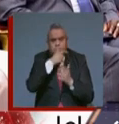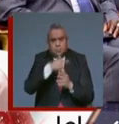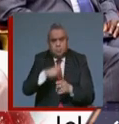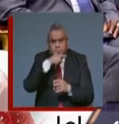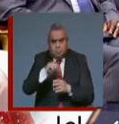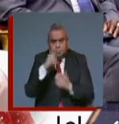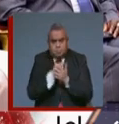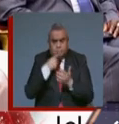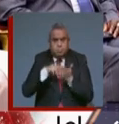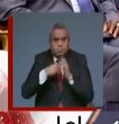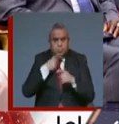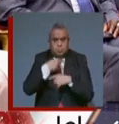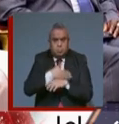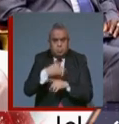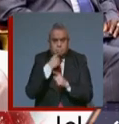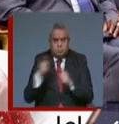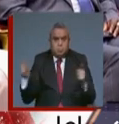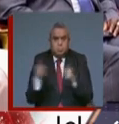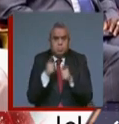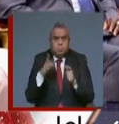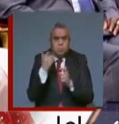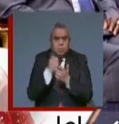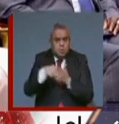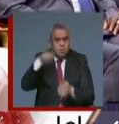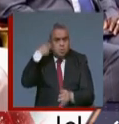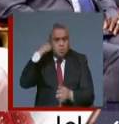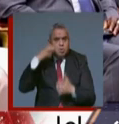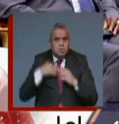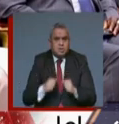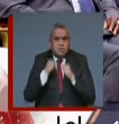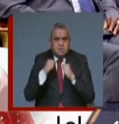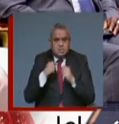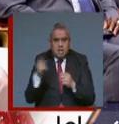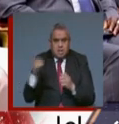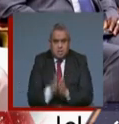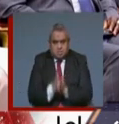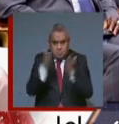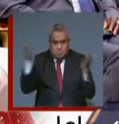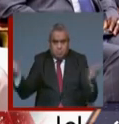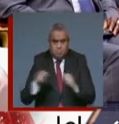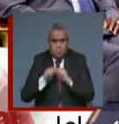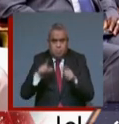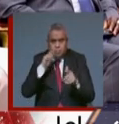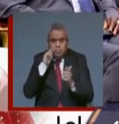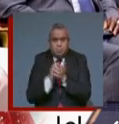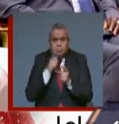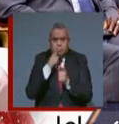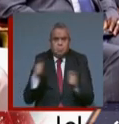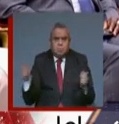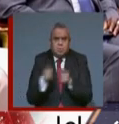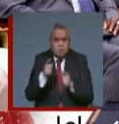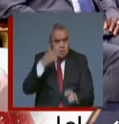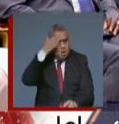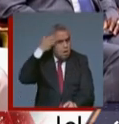الصحه العامه بصفه كليه يعني. كويس، هي دي يمكن النقطة كلها. احنا بنتكلم ان الصحة، احنا بنتكلم لو اتكلمنا على